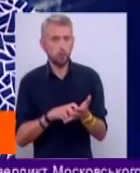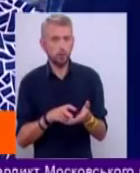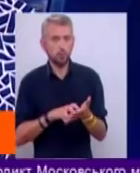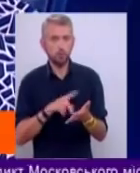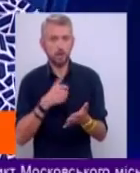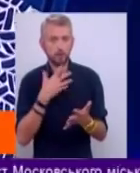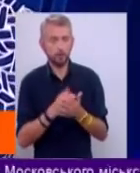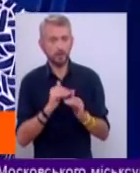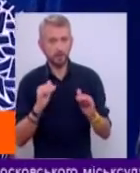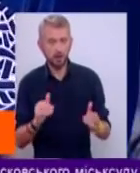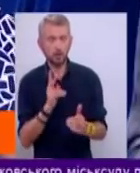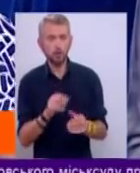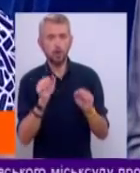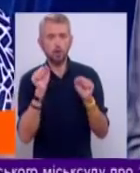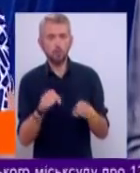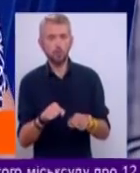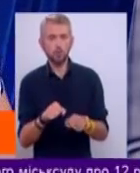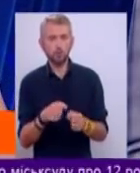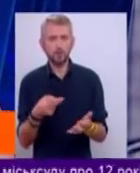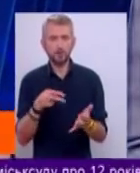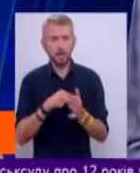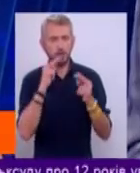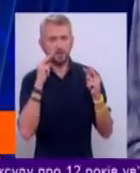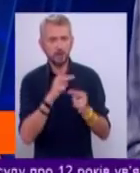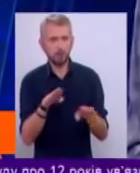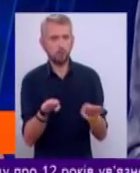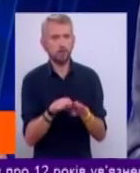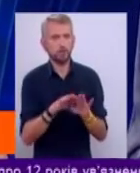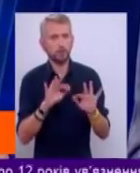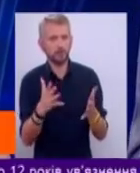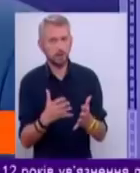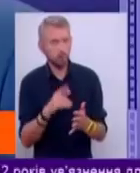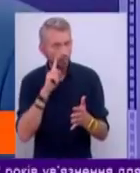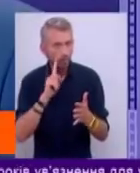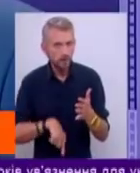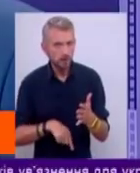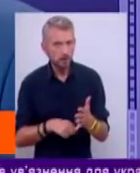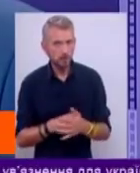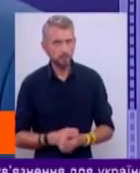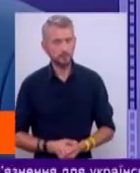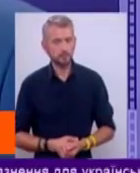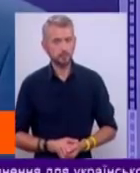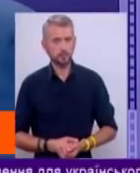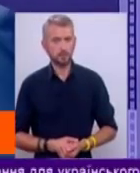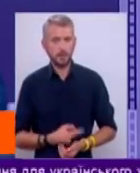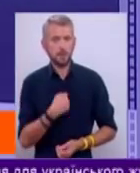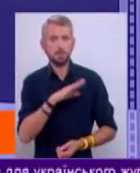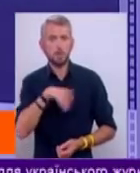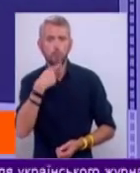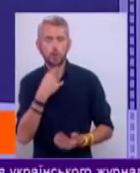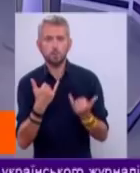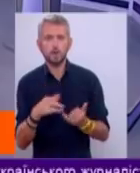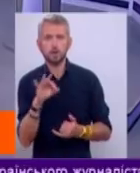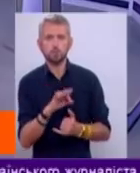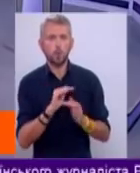своїх дітей, які можуть стати свідками подібного інциденту. Повірте, ось, ми не говоримо зараз